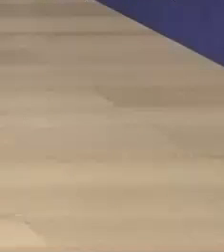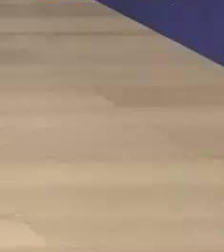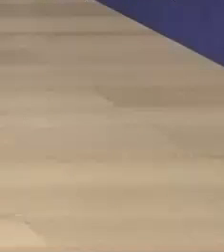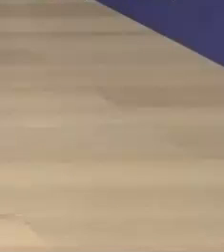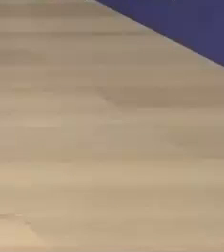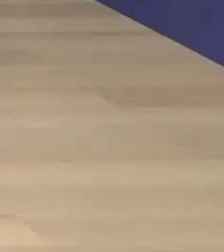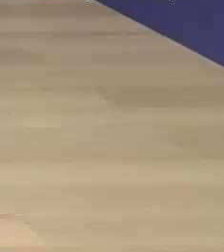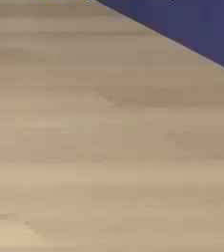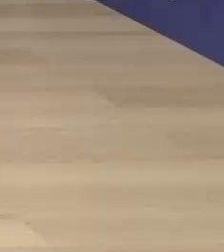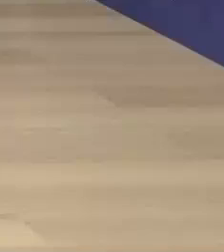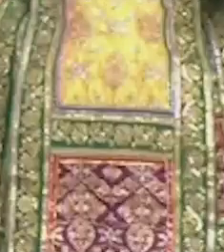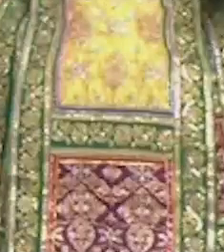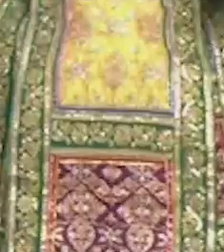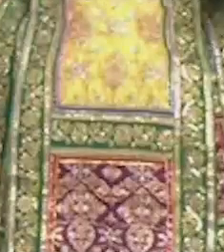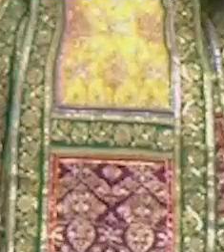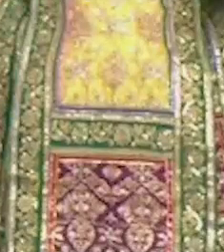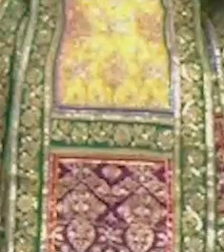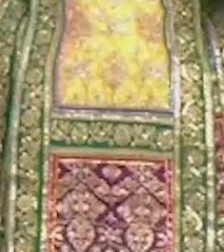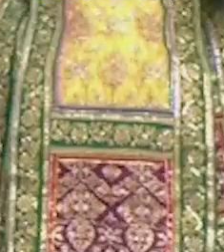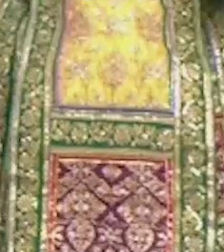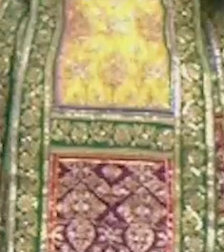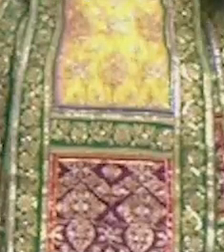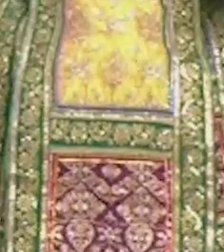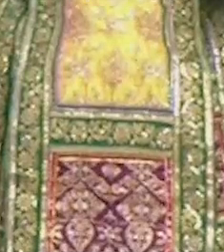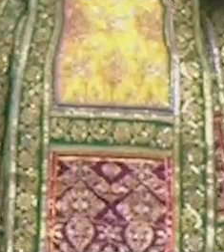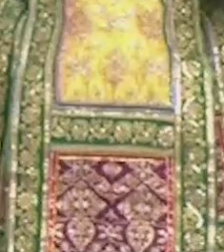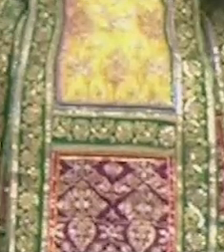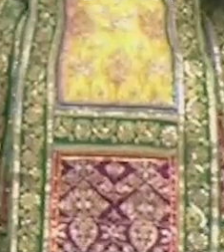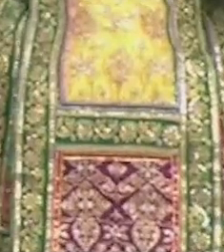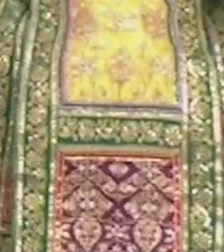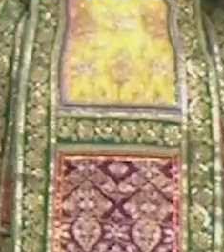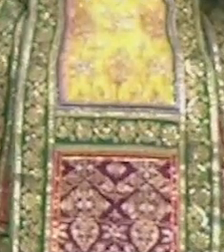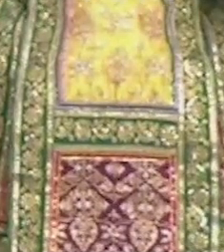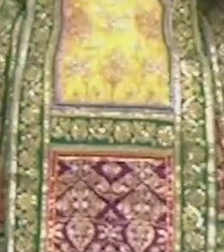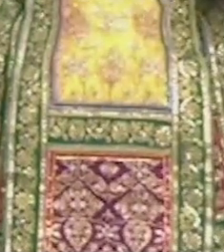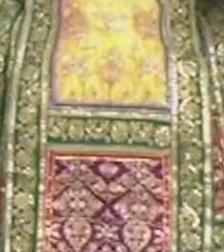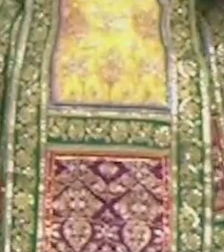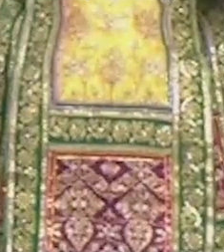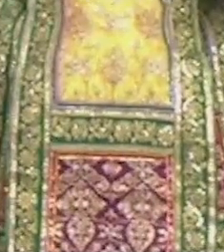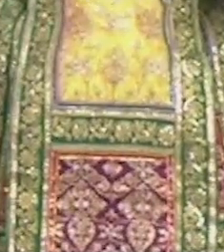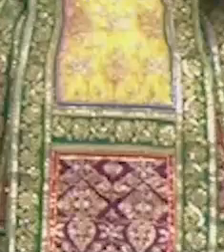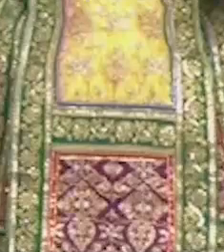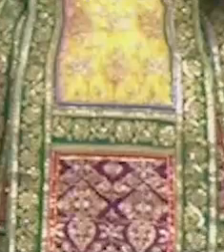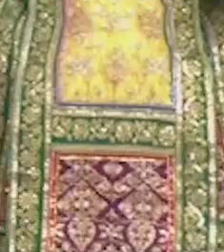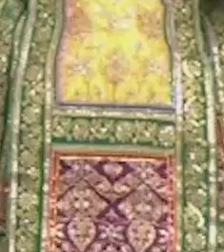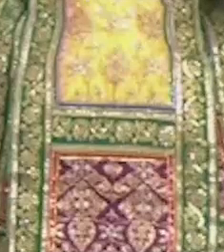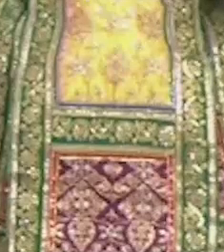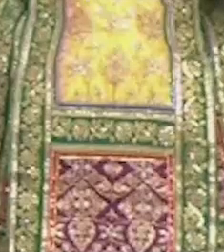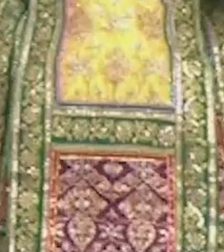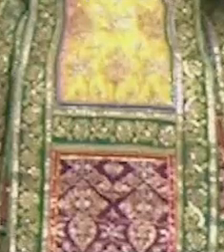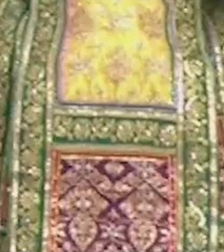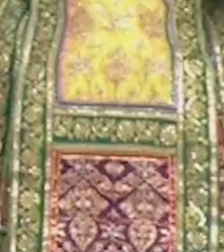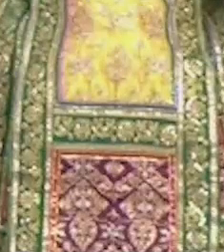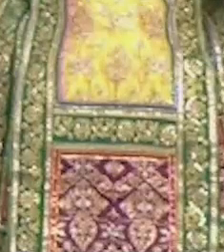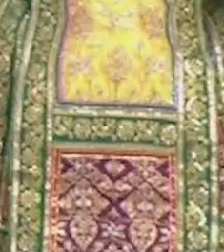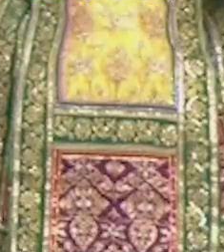ตอนพระจักกาตารครับซึ่งคัดเลือกเมื่อวันที่ 22-23มิถุนายนที่ผ่านมาที่สถาบันบัณฑิตพัฒนศิลป์